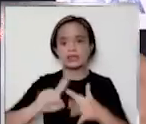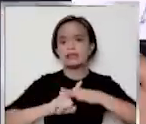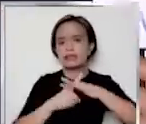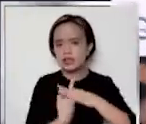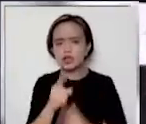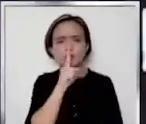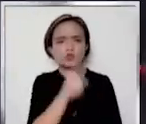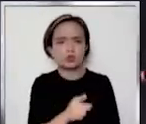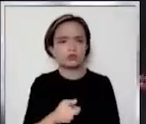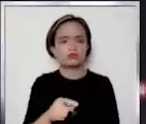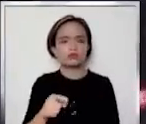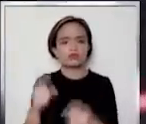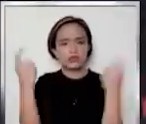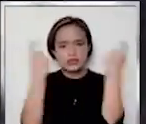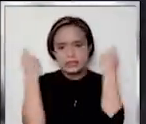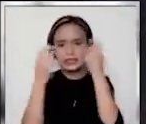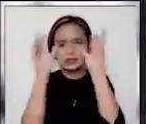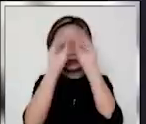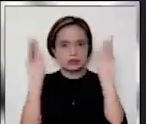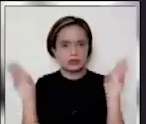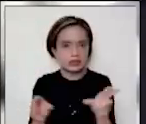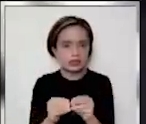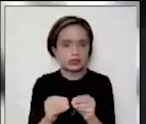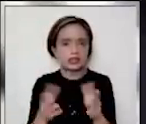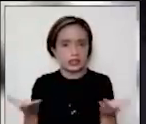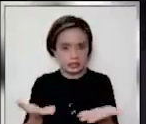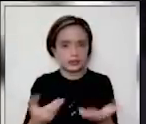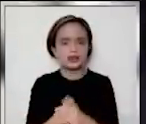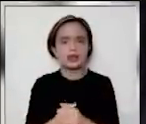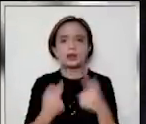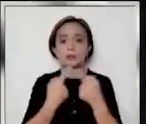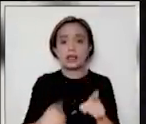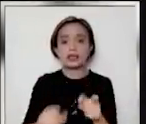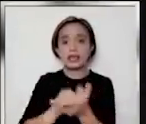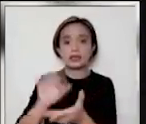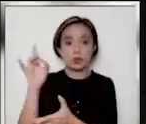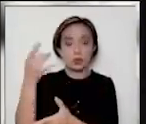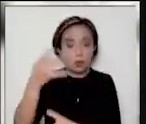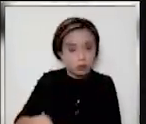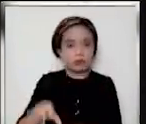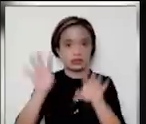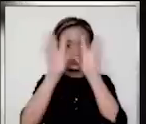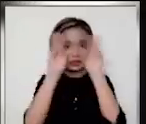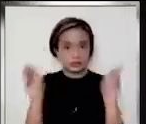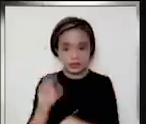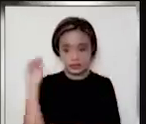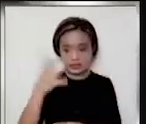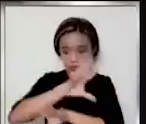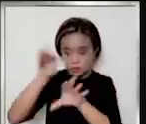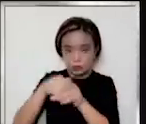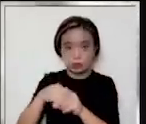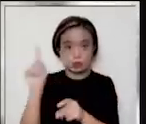pagdiriwang ng Pasko dito sa pangunahing parke sa bansa. Pero bahagi lang itong Christmas tree lighting ceremony dito sa Rizal Park sa sabayang pagsisindi ng